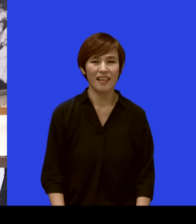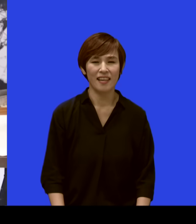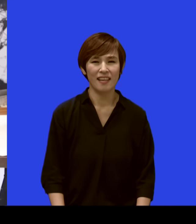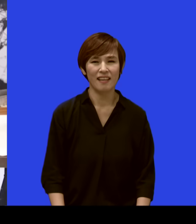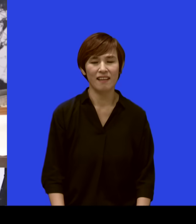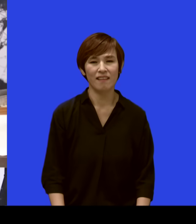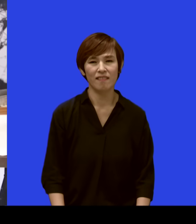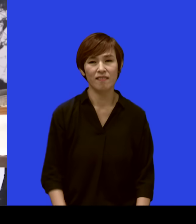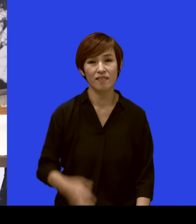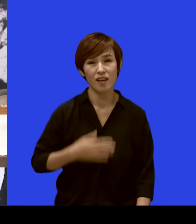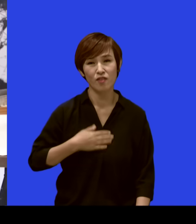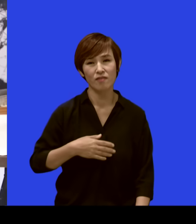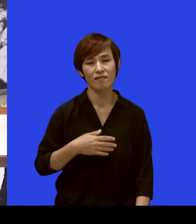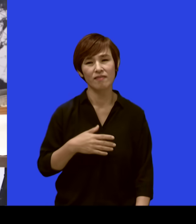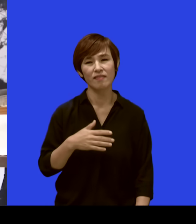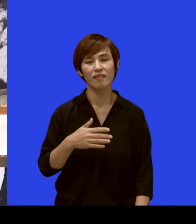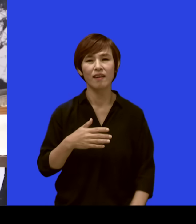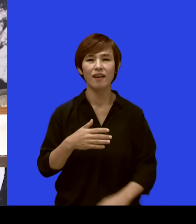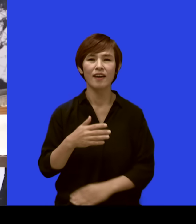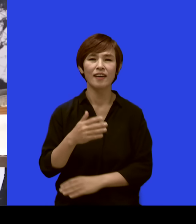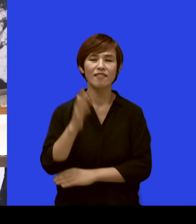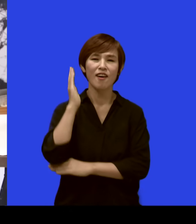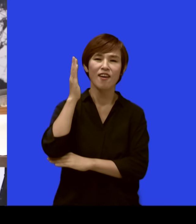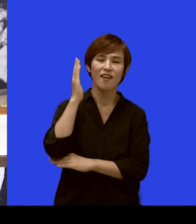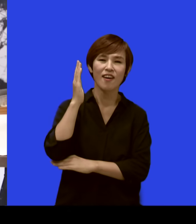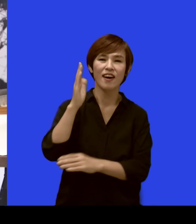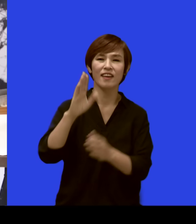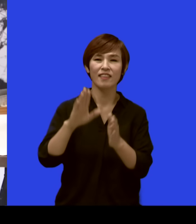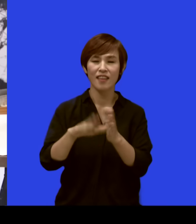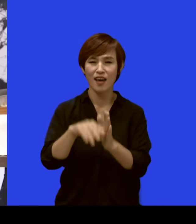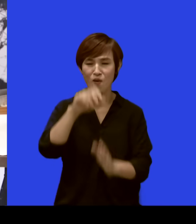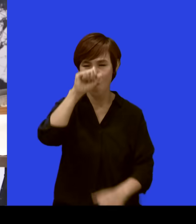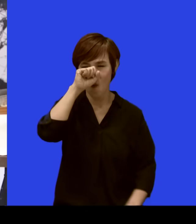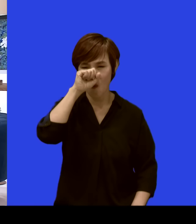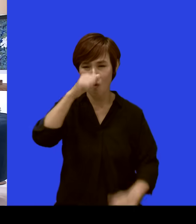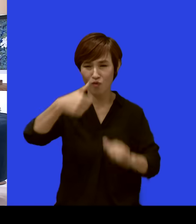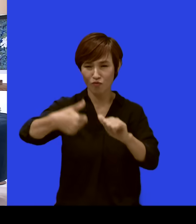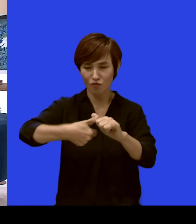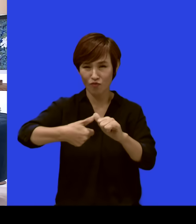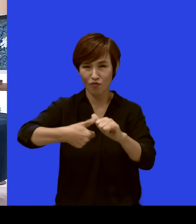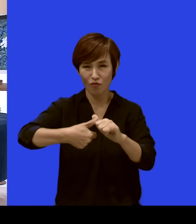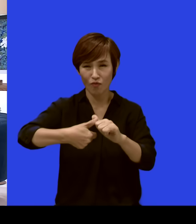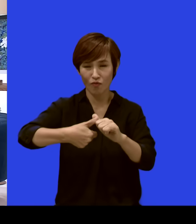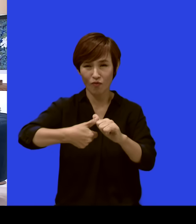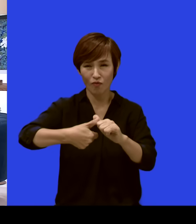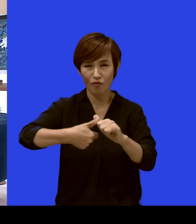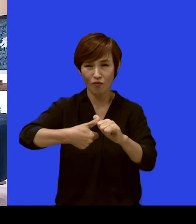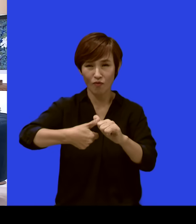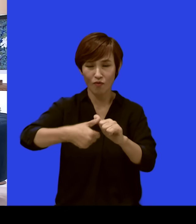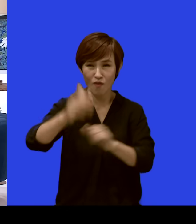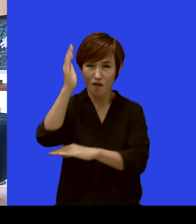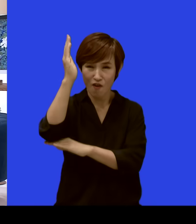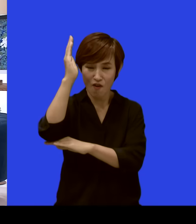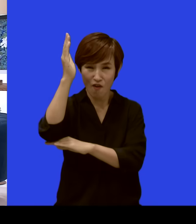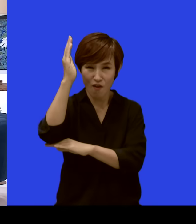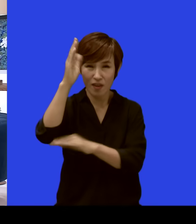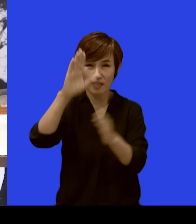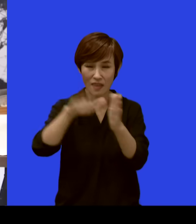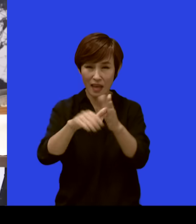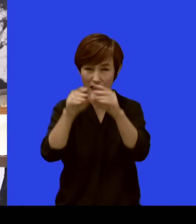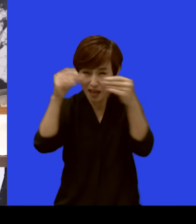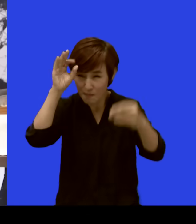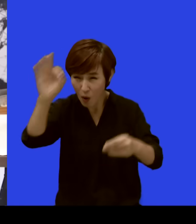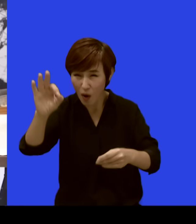떠들다 보면은 왜 좋은 얘기 하고 다니는 사람들은 실제 자기는 그렇게 안 살아도 진짜 좋은 얘기를 그냥 전달하려고 많이 하거든요.